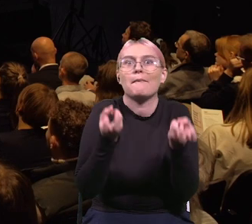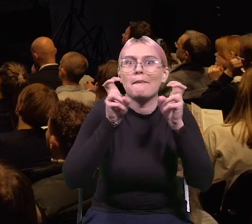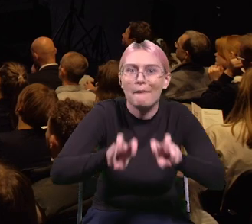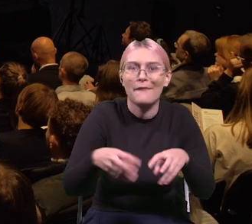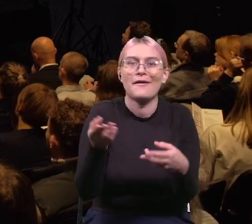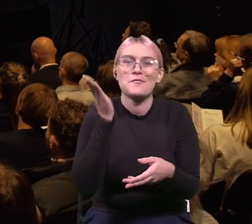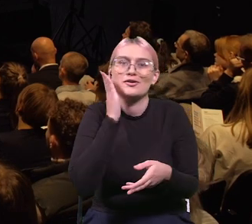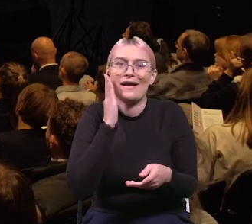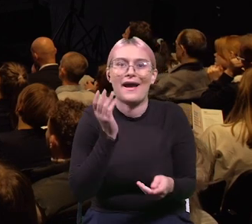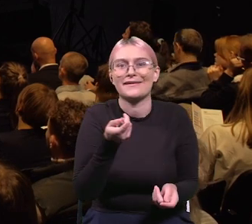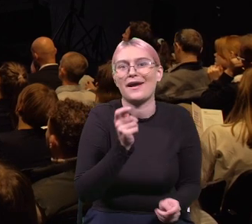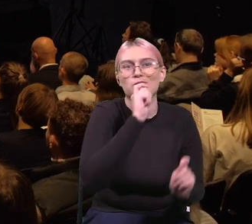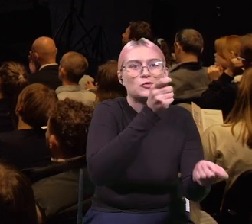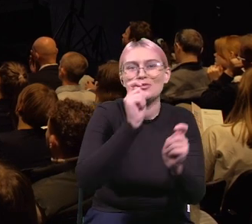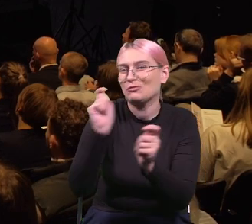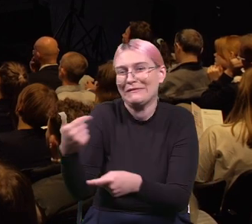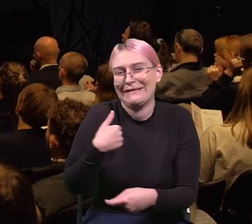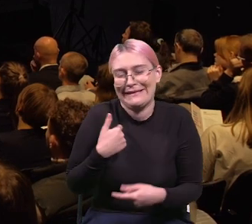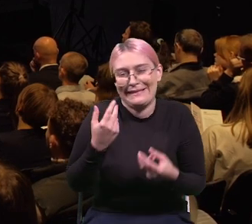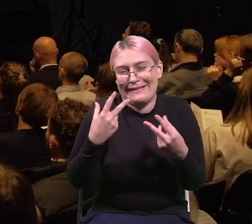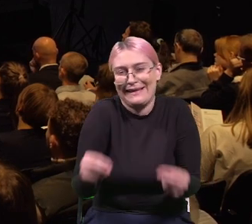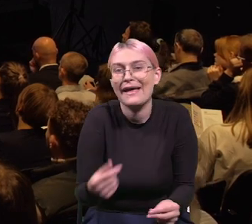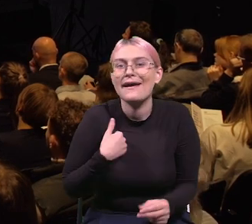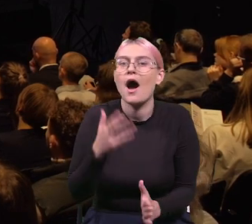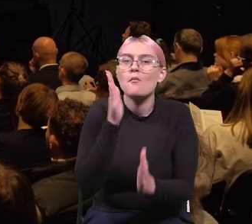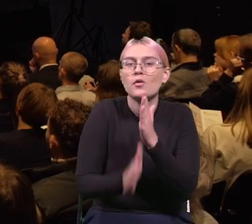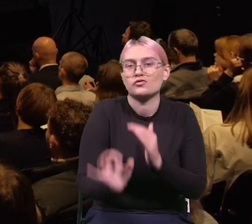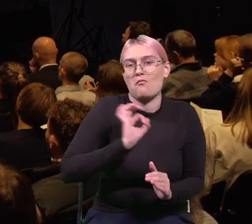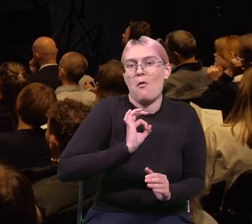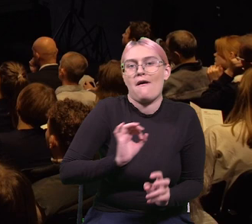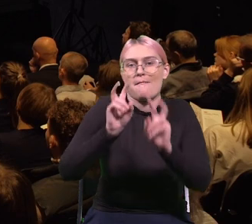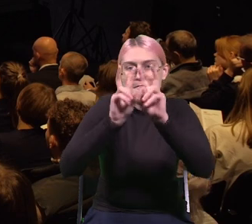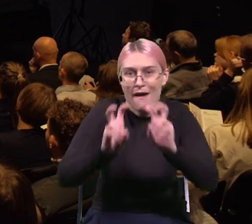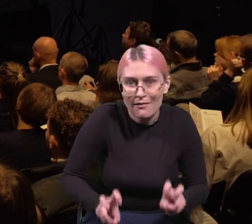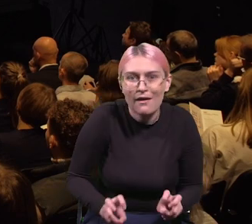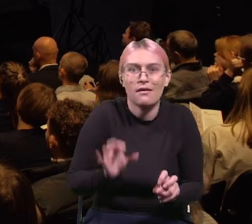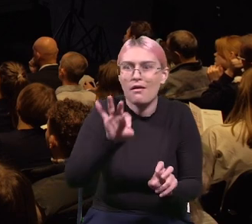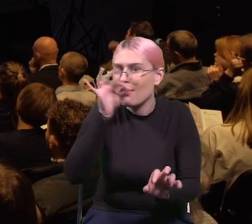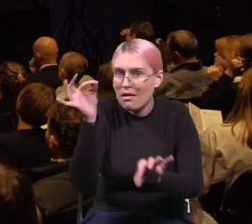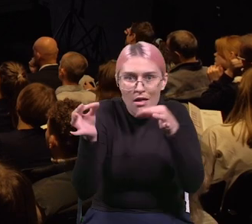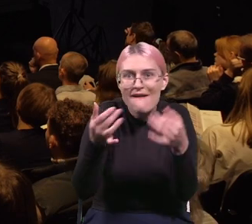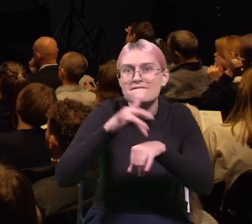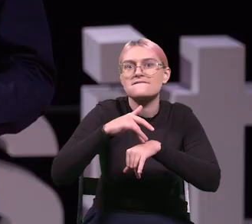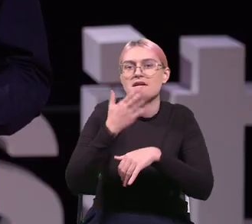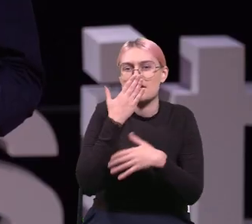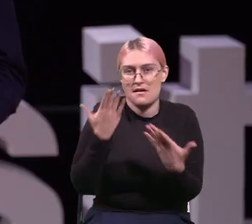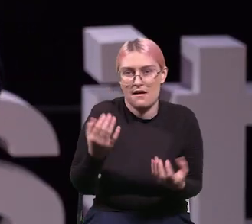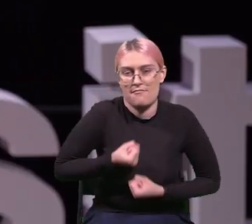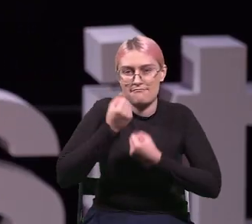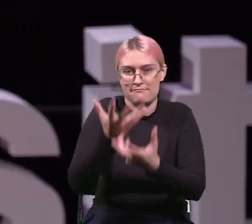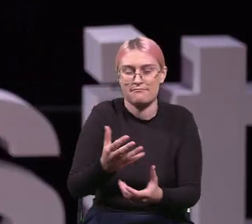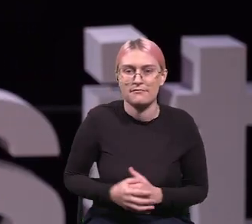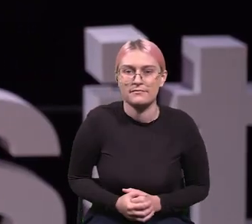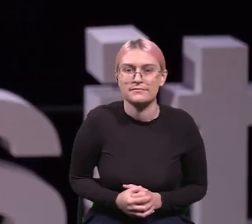Jeśli weźmiemy tych kredytobiorców, to uspołecznienie długu wysyła ich w przyszłość,